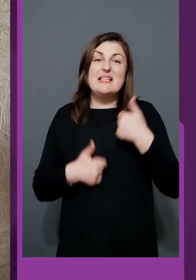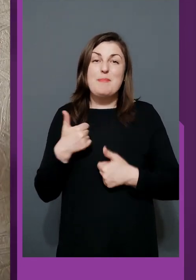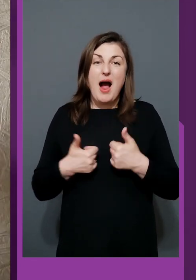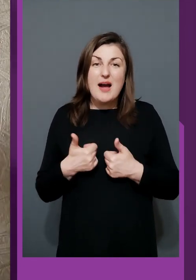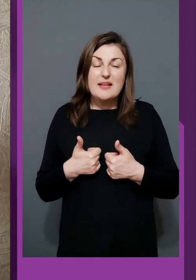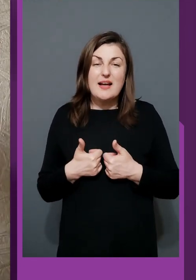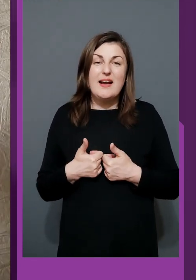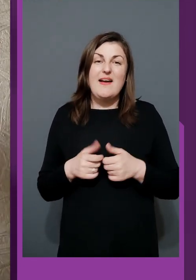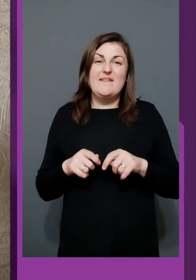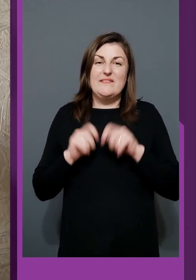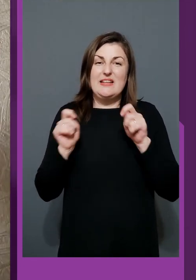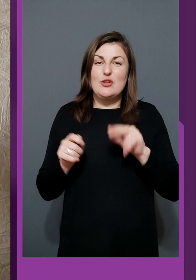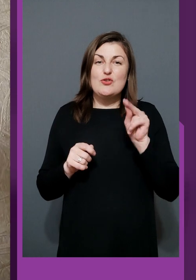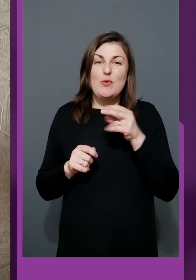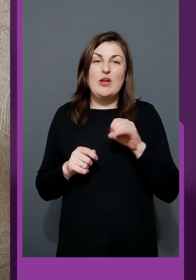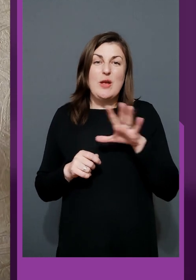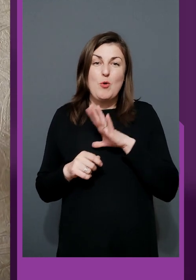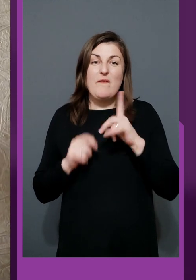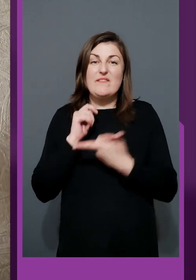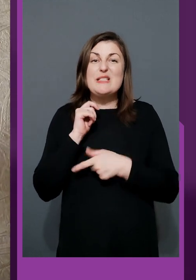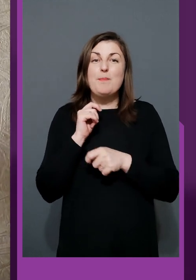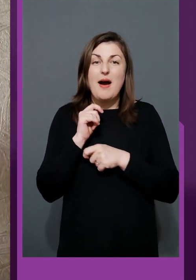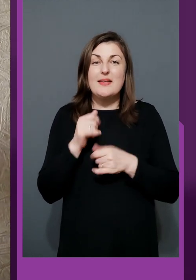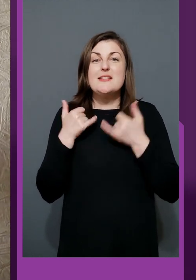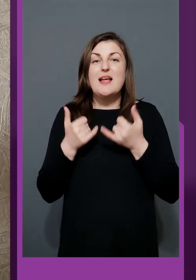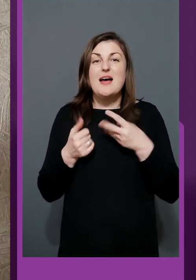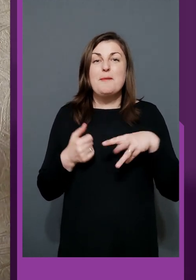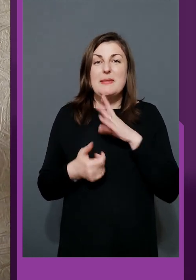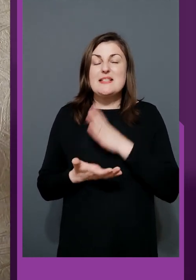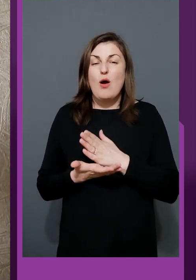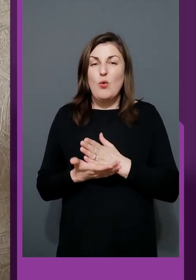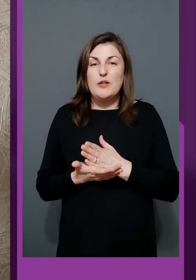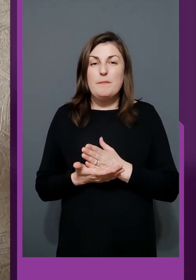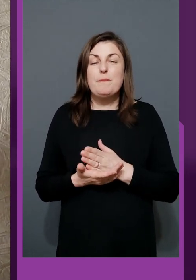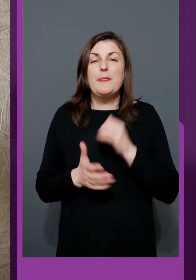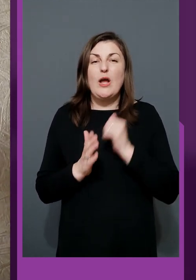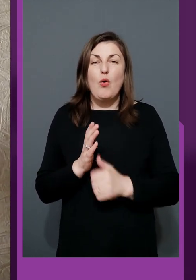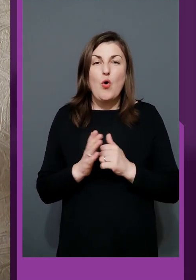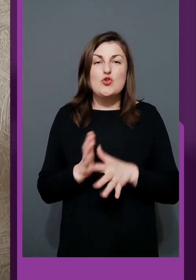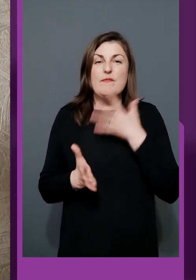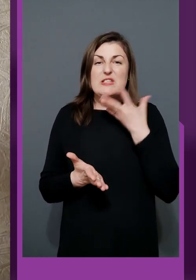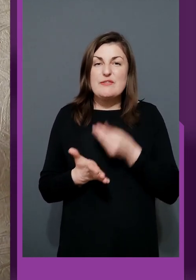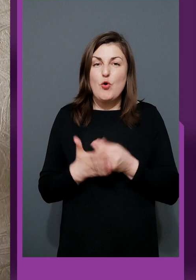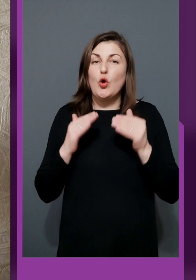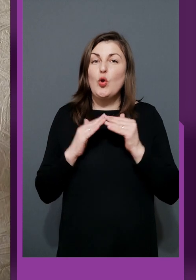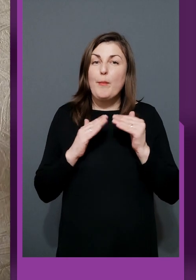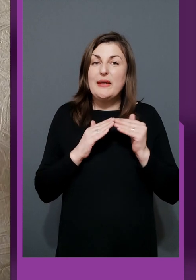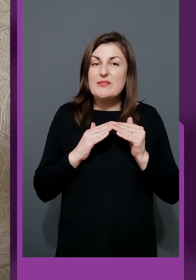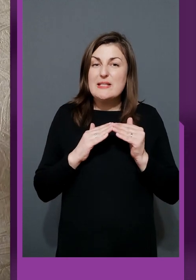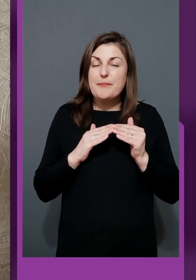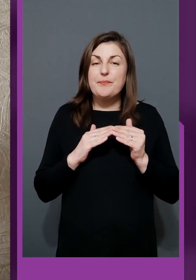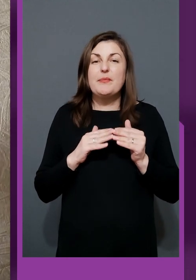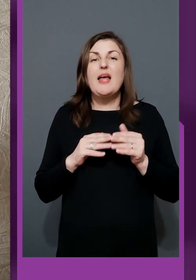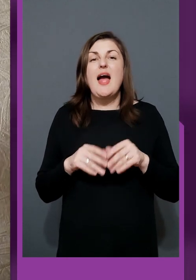е відкритого Чемпіонату Європи в Іспанії Зараз ми знаходимося кожен в своїй своїй домівці